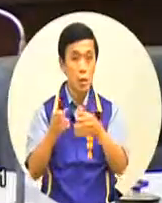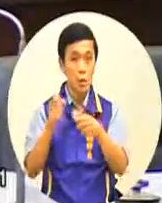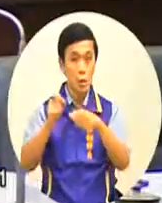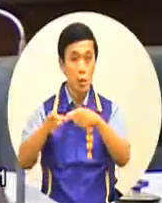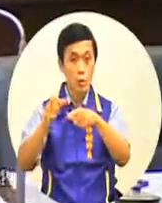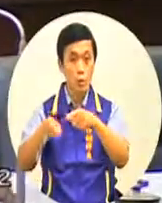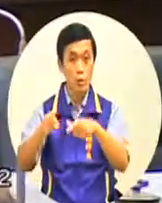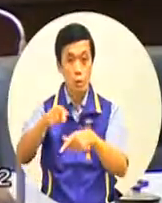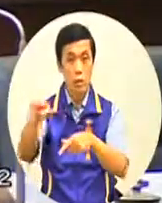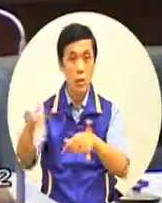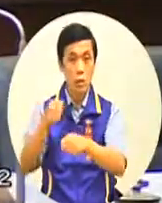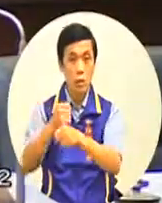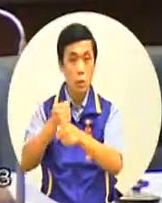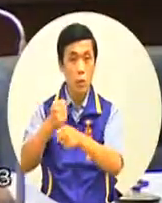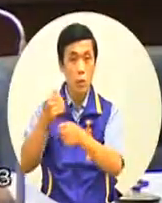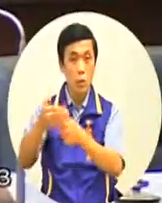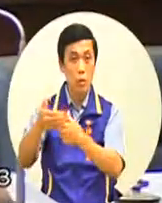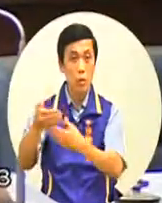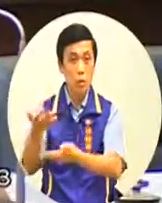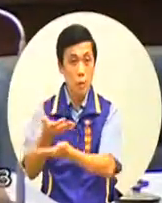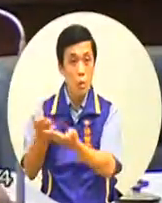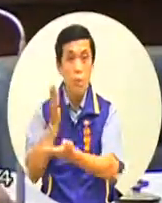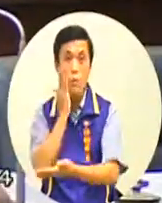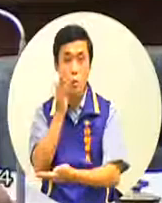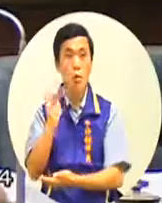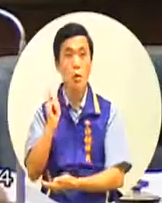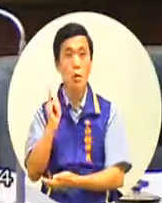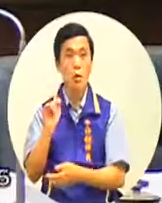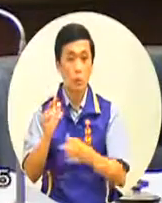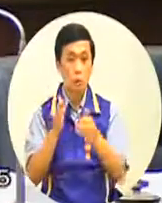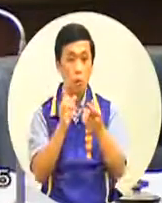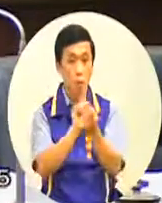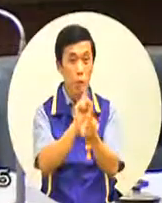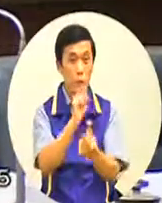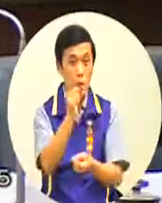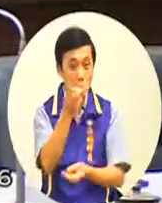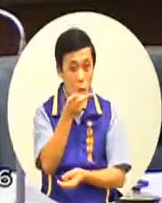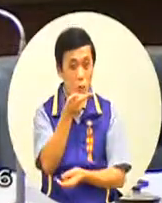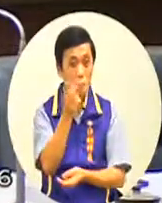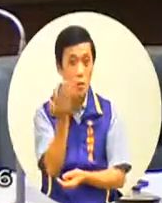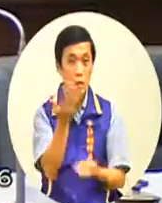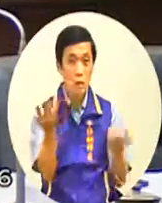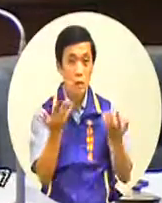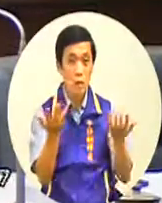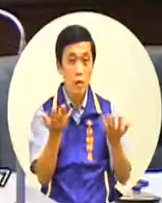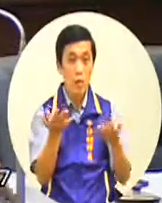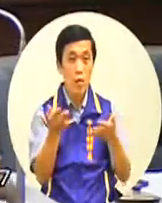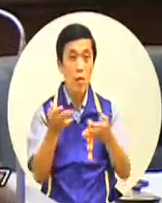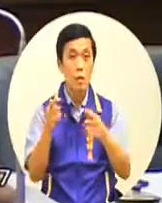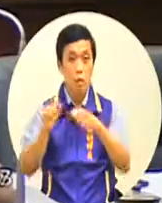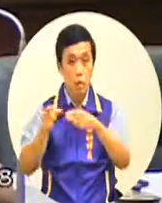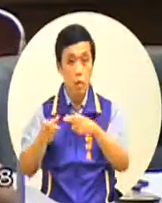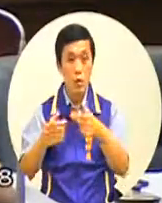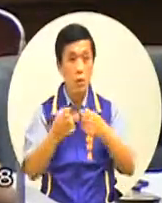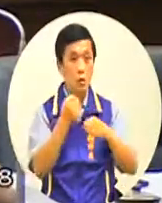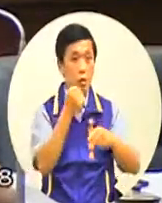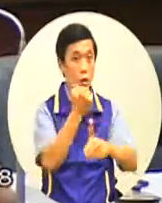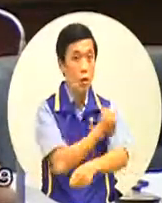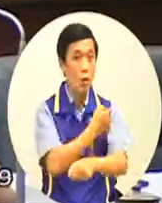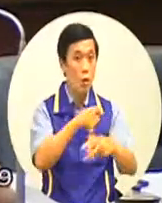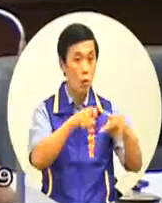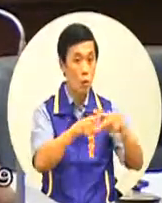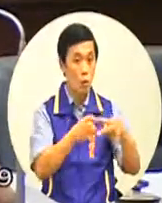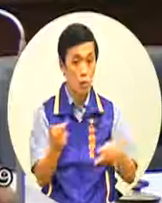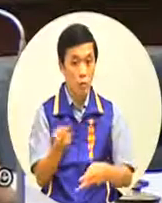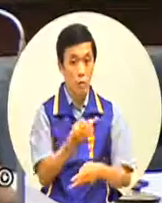作过程当中本来就很和谐，就为了一两个案子，然后使这个企业跟劳工之间的关系变得很不